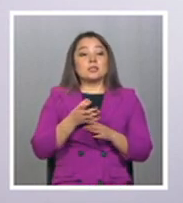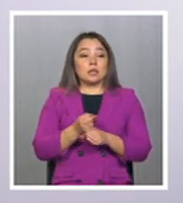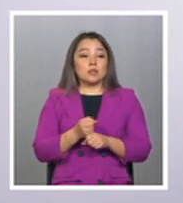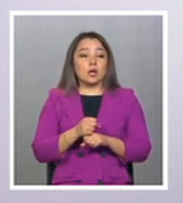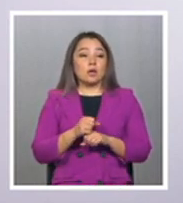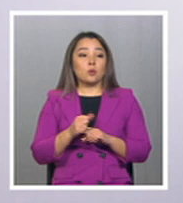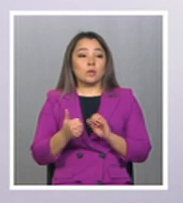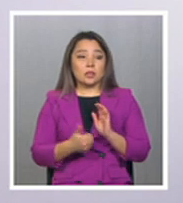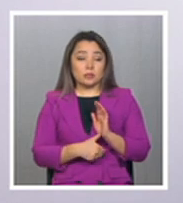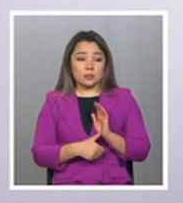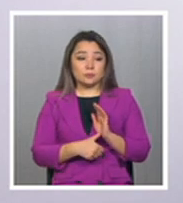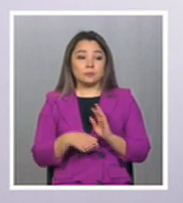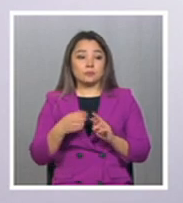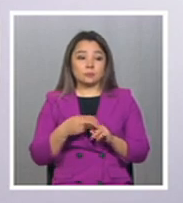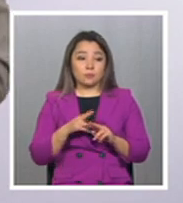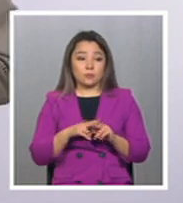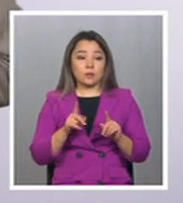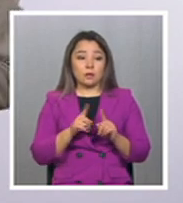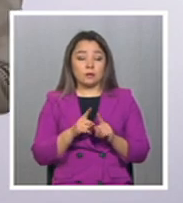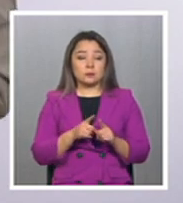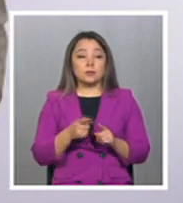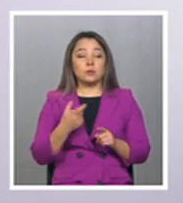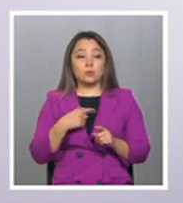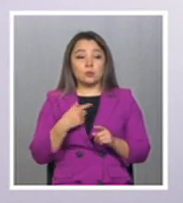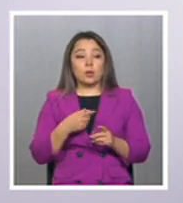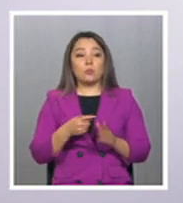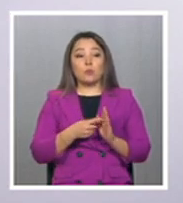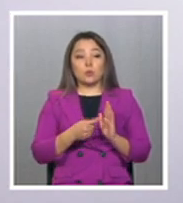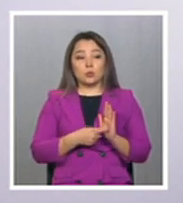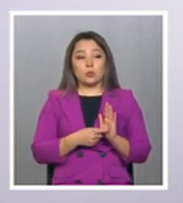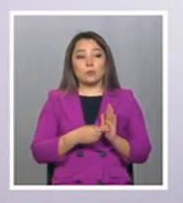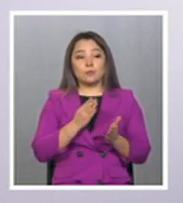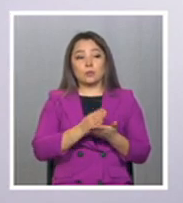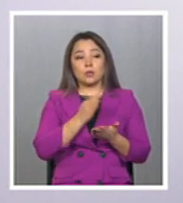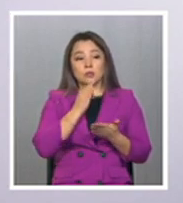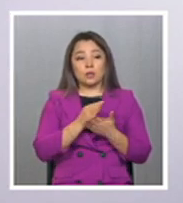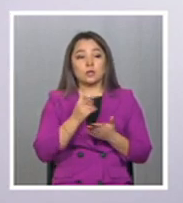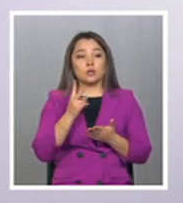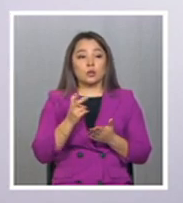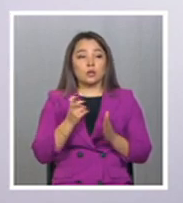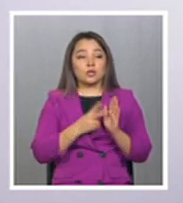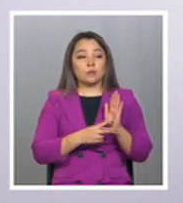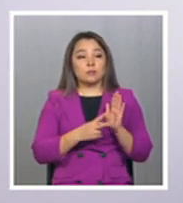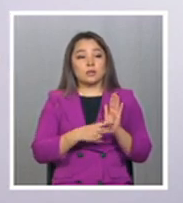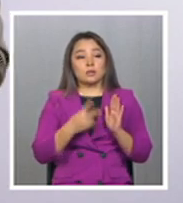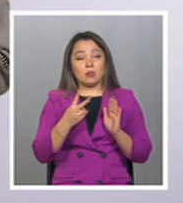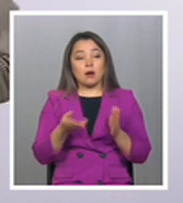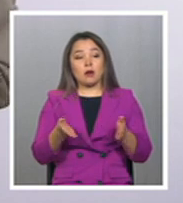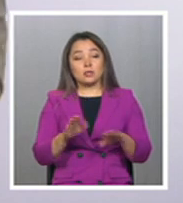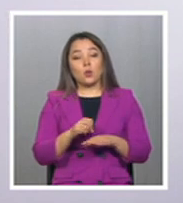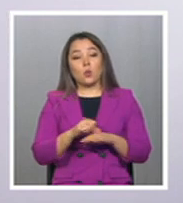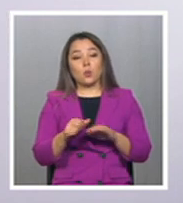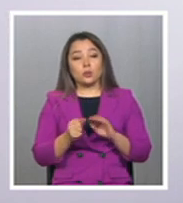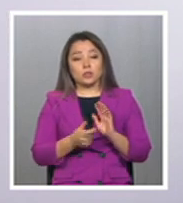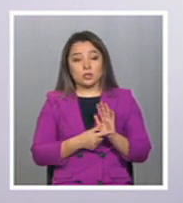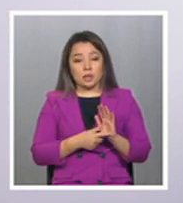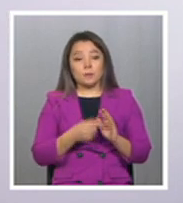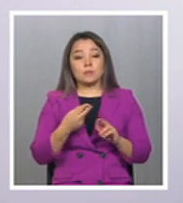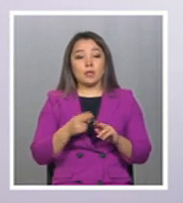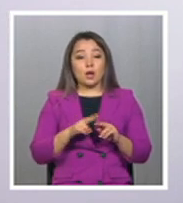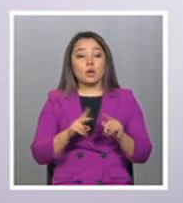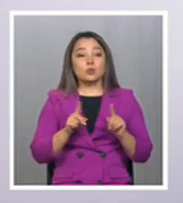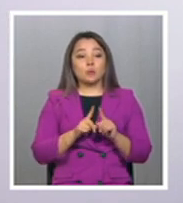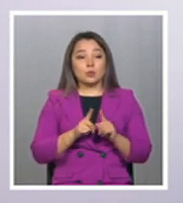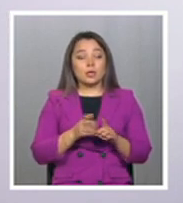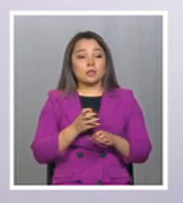Сонда балалар, 16-ны өзіне бөлсем 1 болады, 272-ні 16-ға бөлсем 17 болады. Басқа қысқаратын